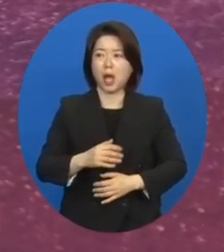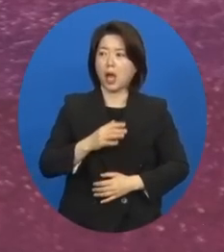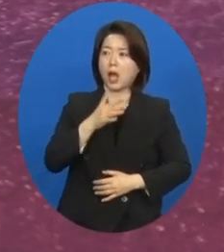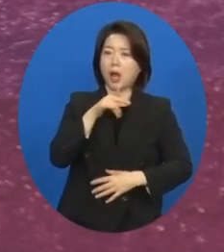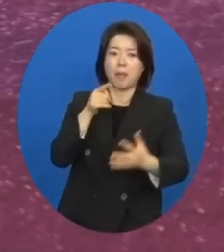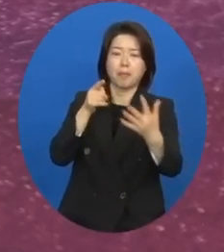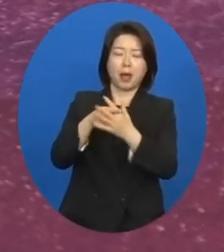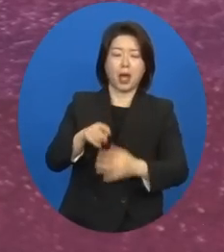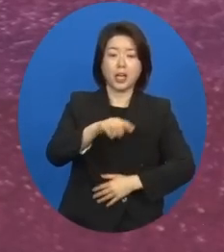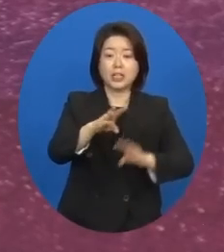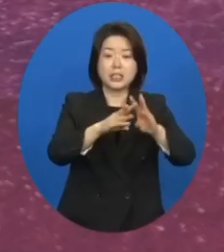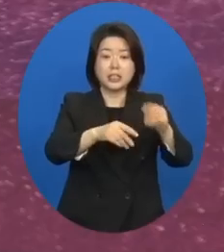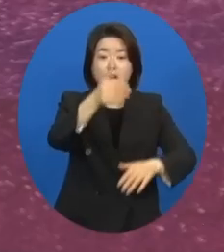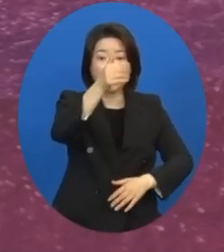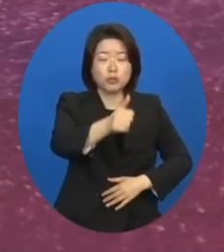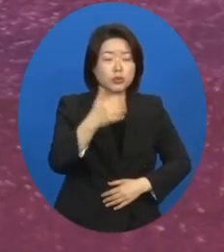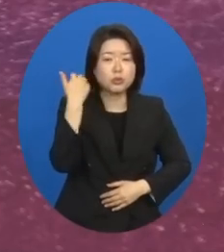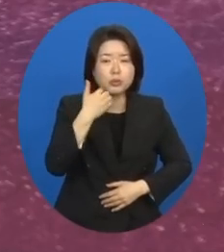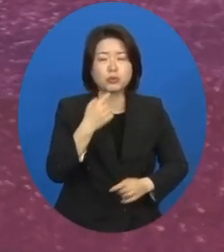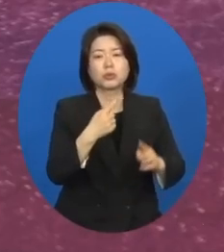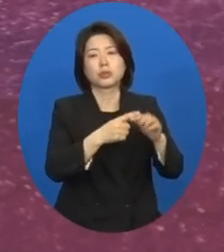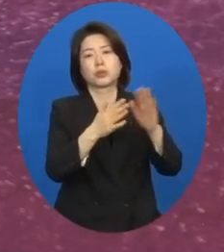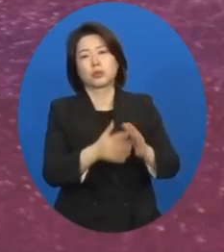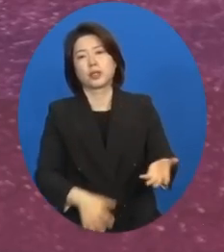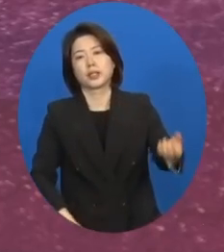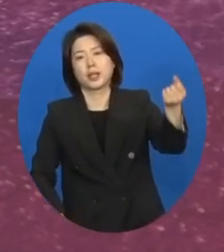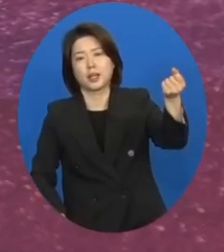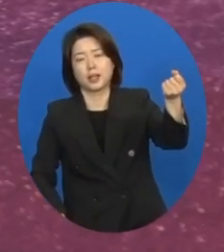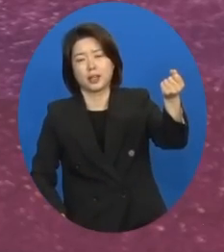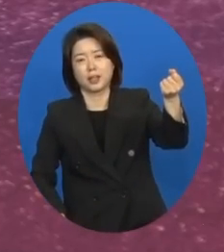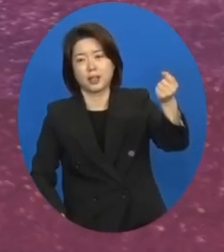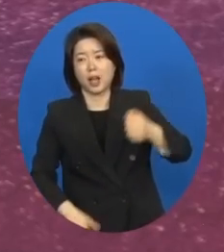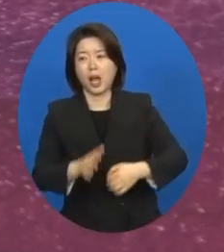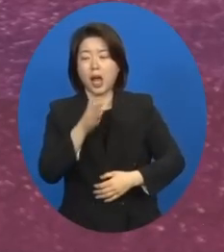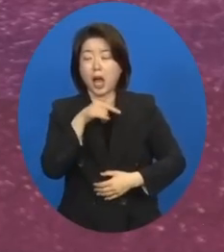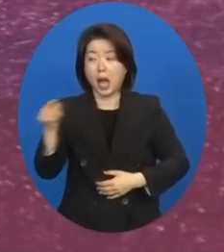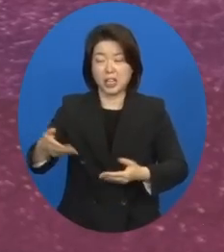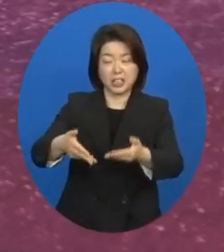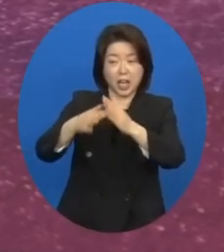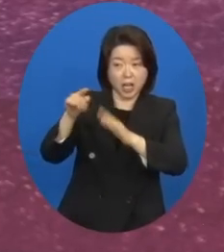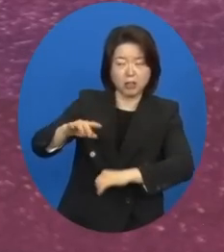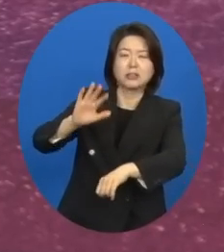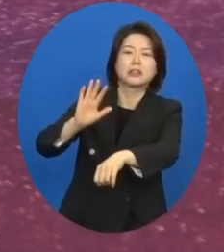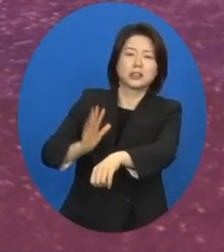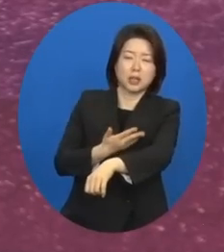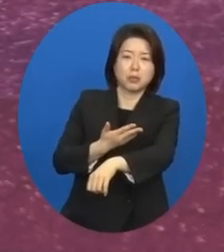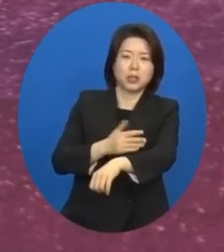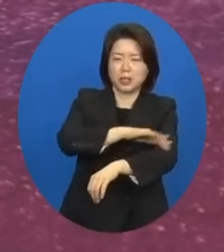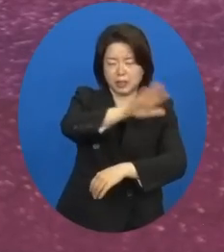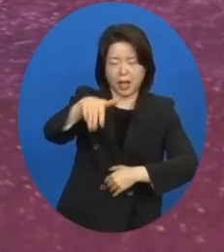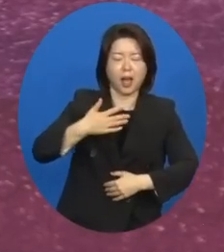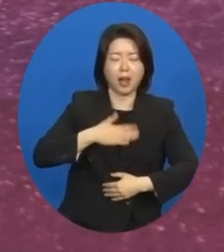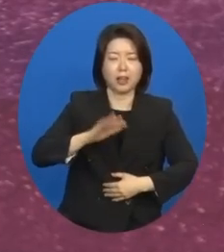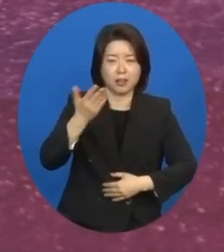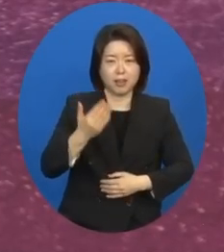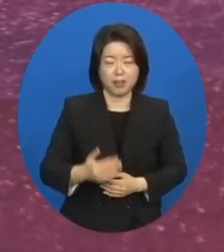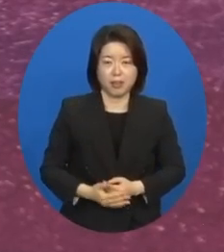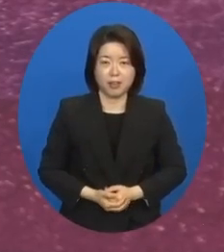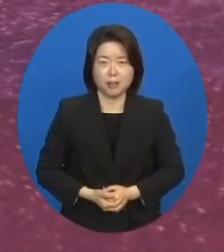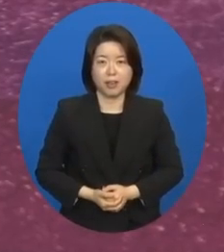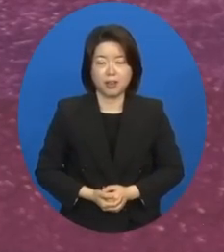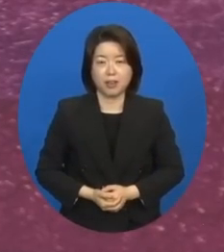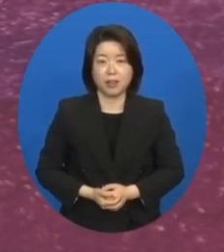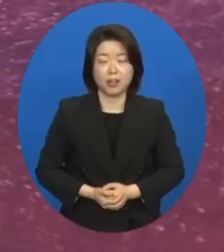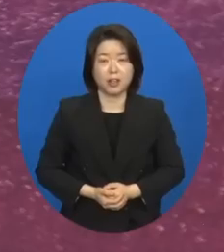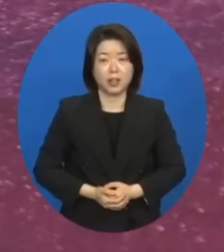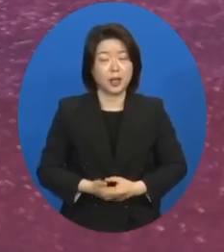됐어요. 이 땅의 주인이 원래 교회였고 아 이것이 하는 것이 잘못되었구나. 여러분,